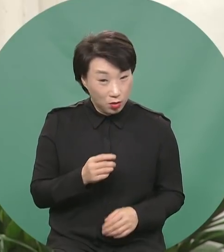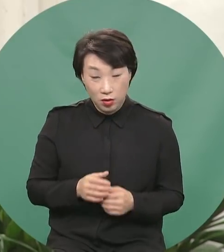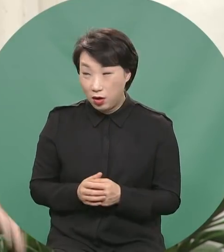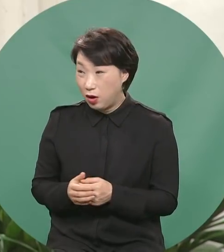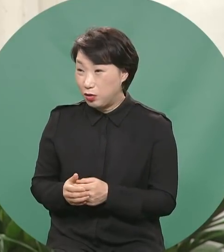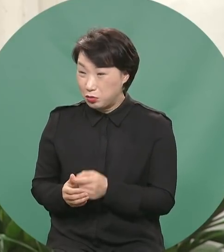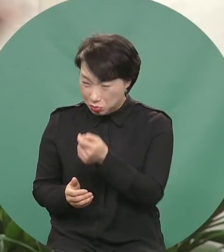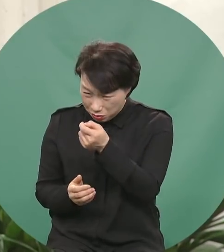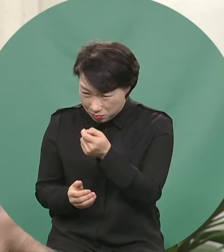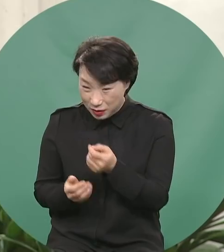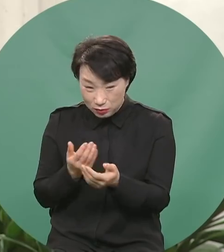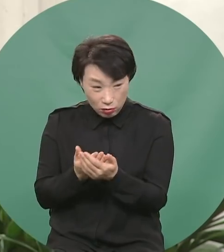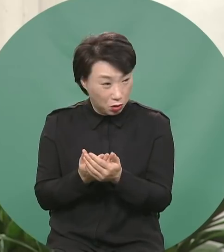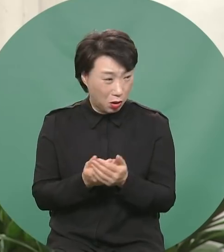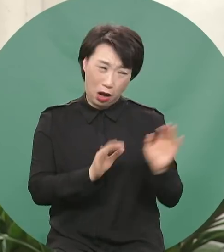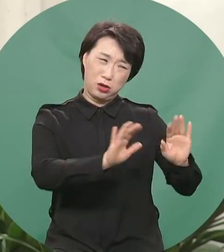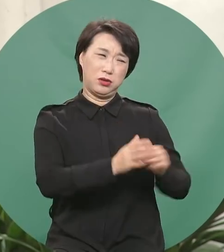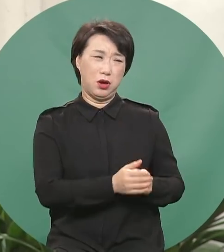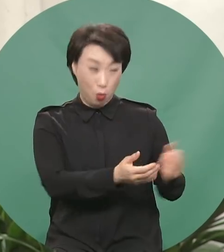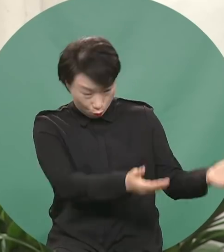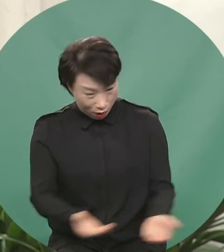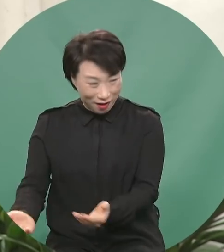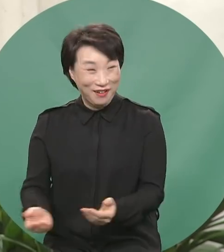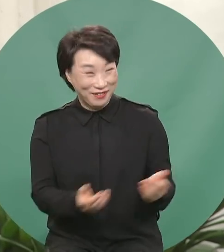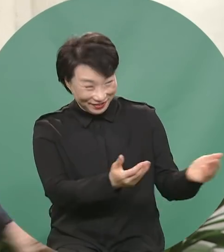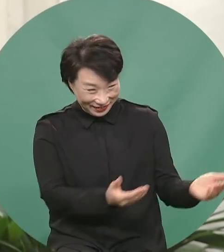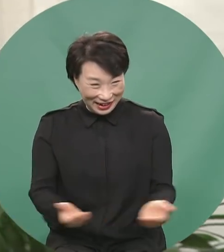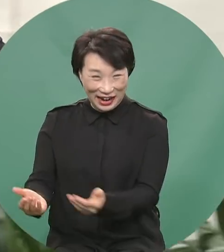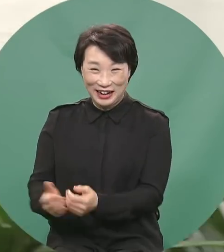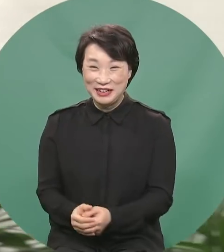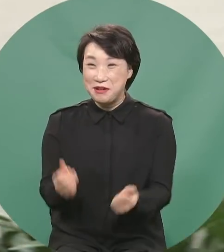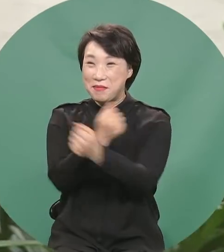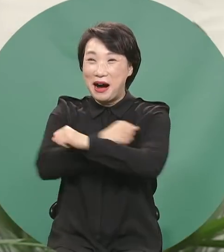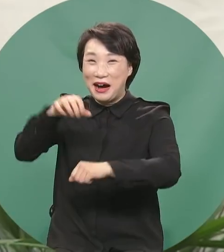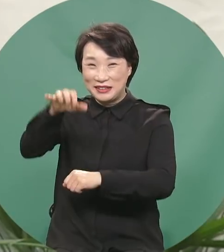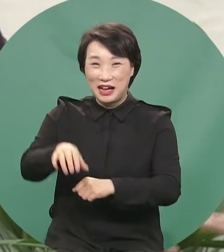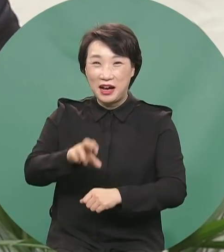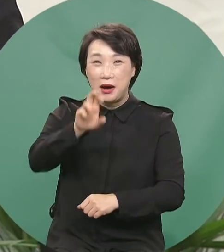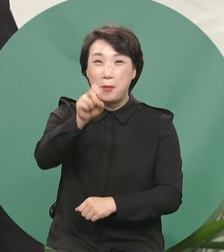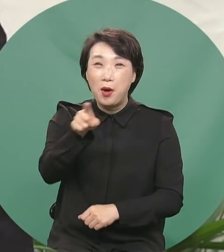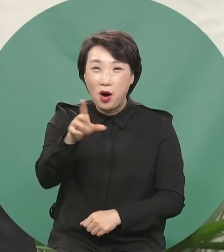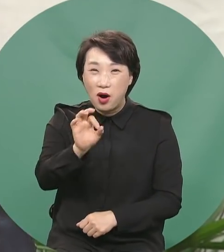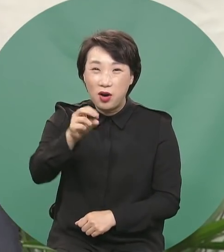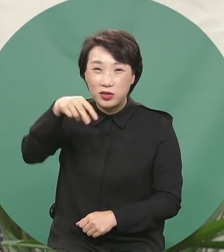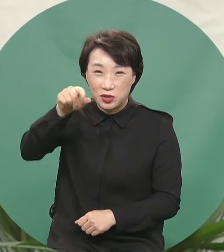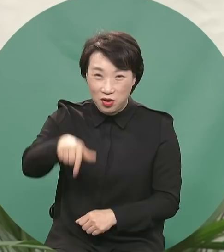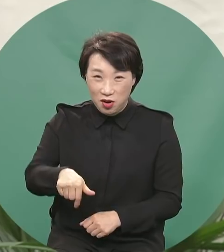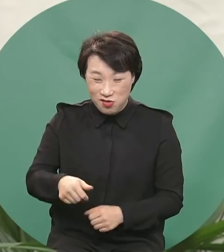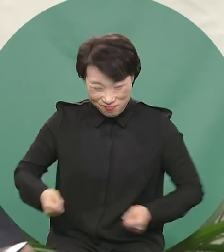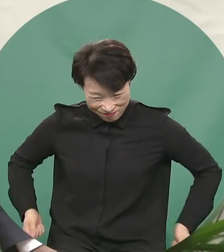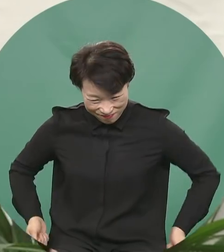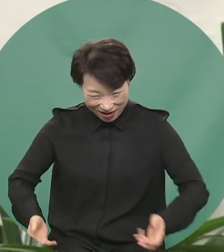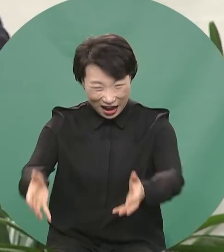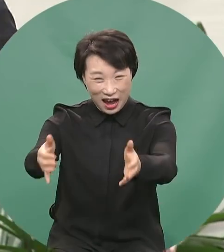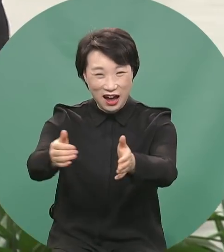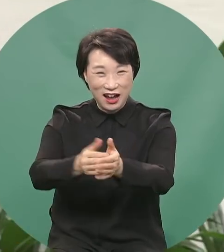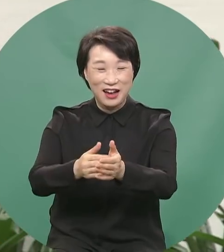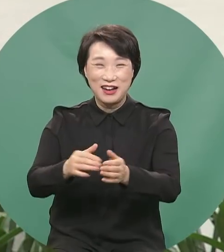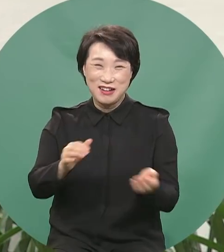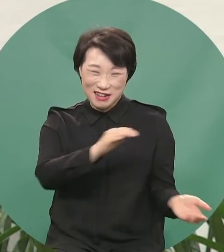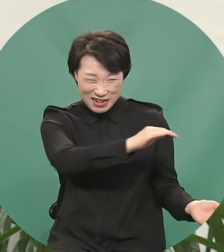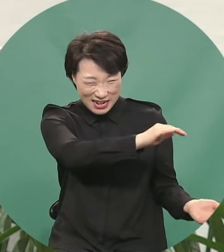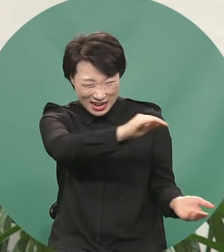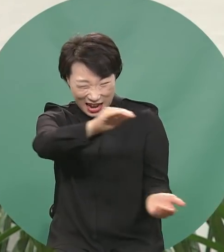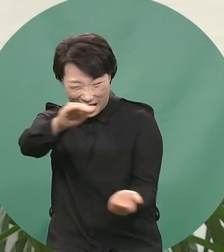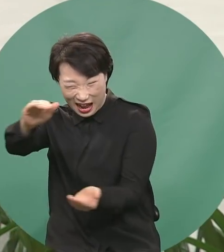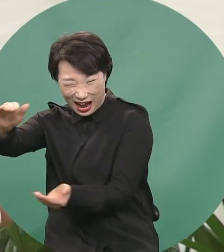주시고가 아니라 이리 두시오 이리 두 마당에 멍석을 착 깔고 다른 손님들과 함께 아주